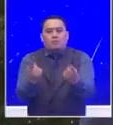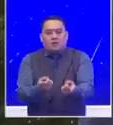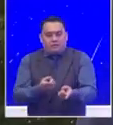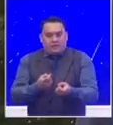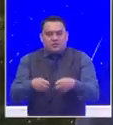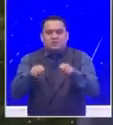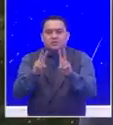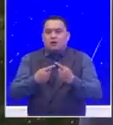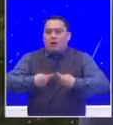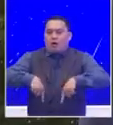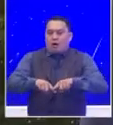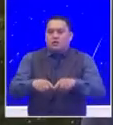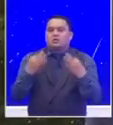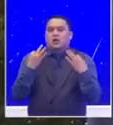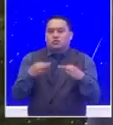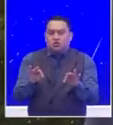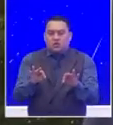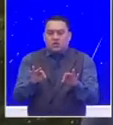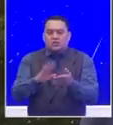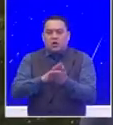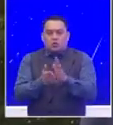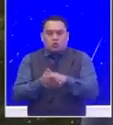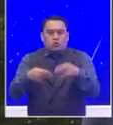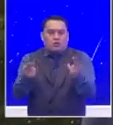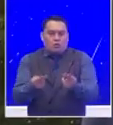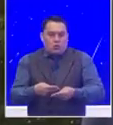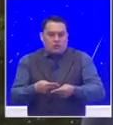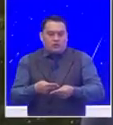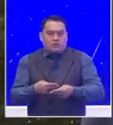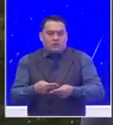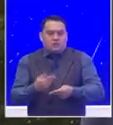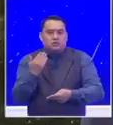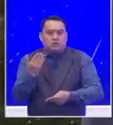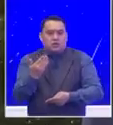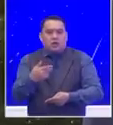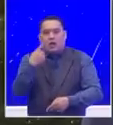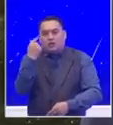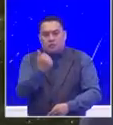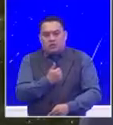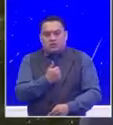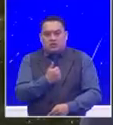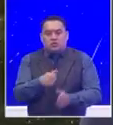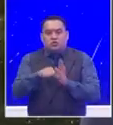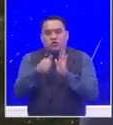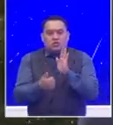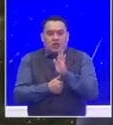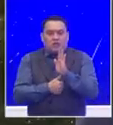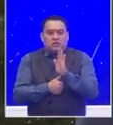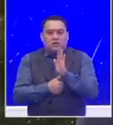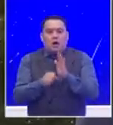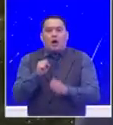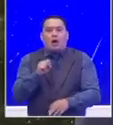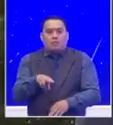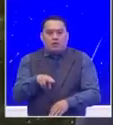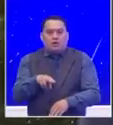специализированную организацию, которая имеет лицензию, да, заключили договор с ними на месяц. Где-то до 16